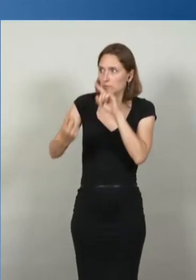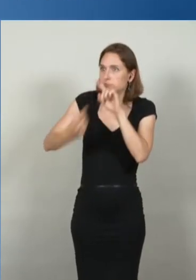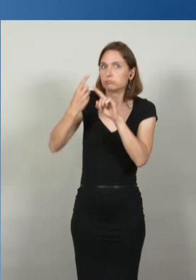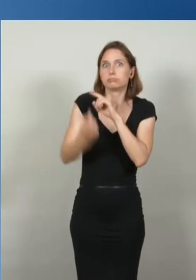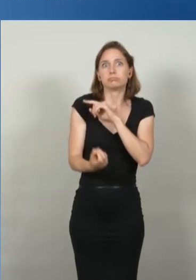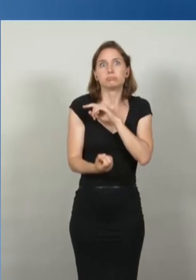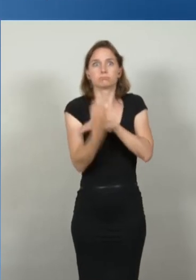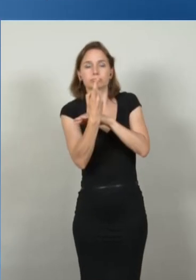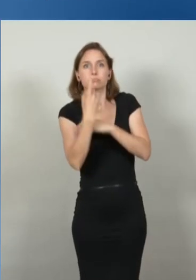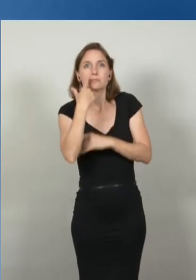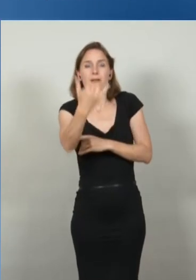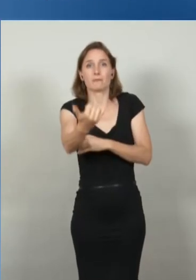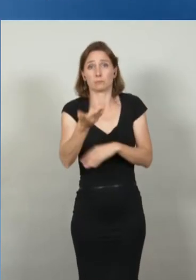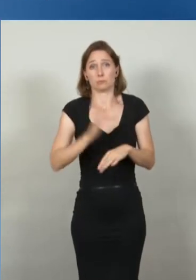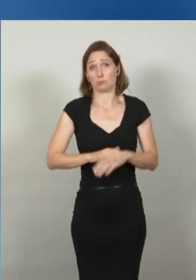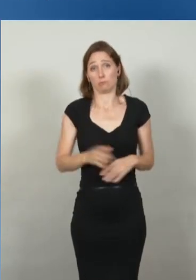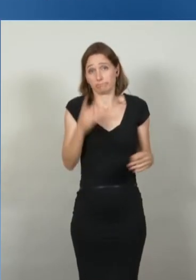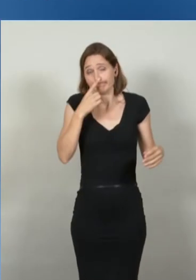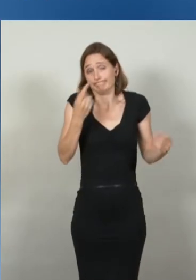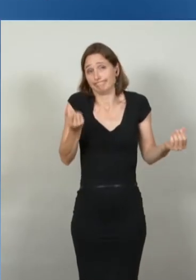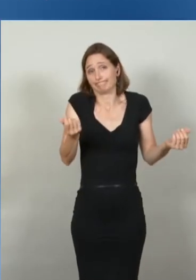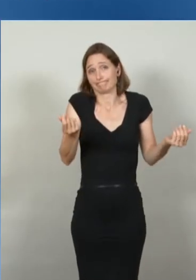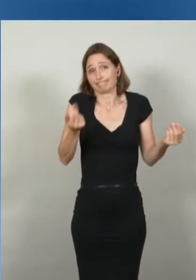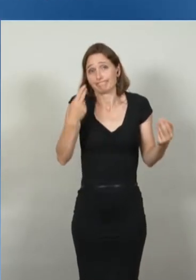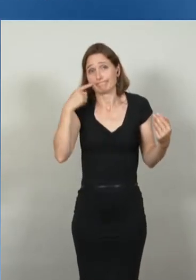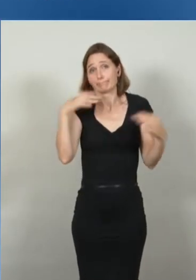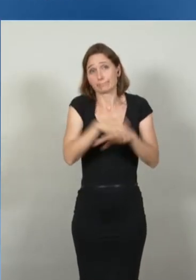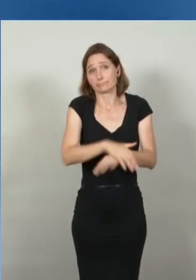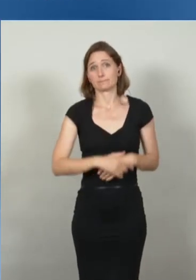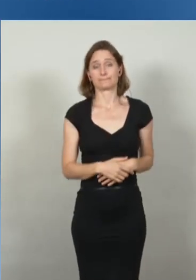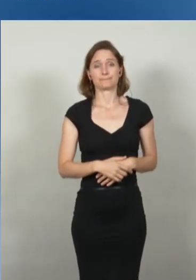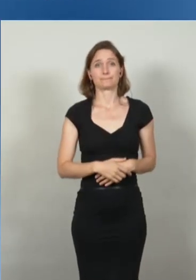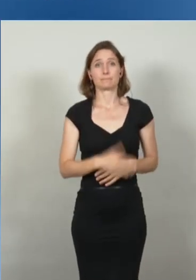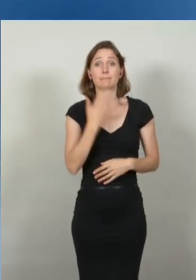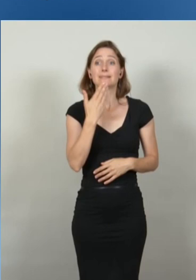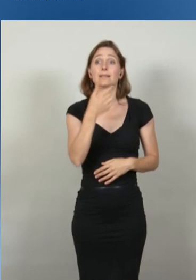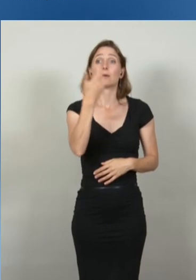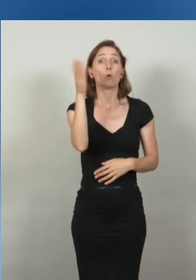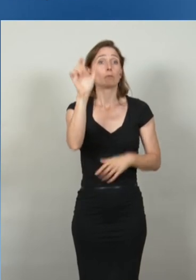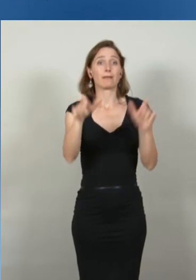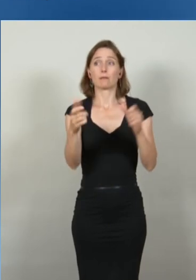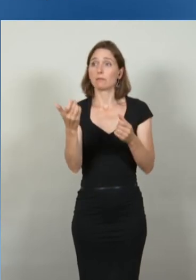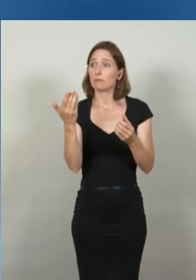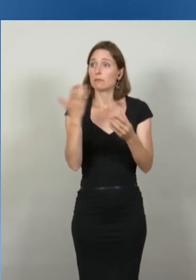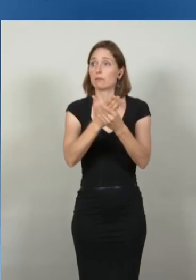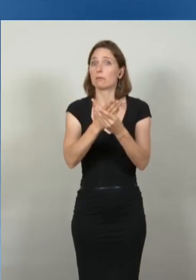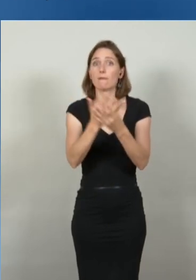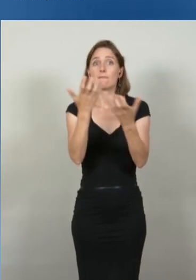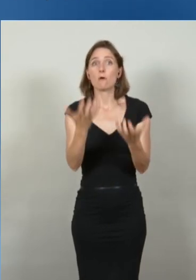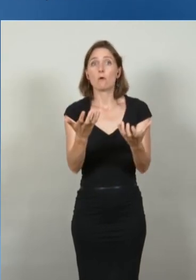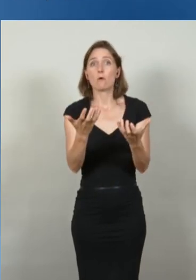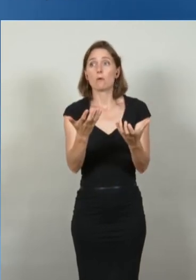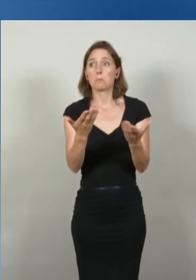merci il y a-t-il d'autres demandes de prise de parole non peut-être du coup madame